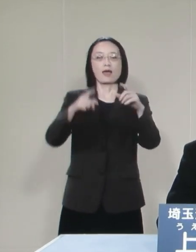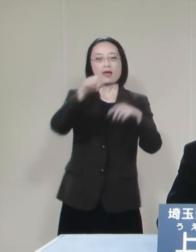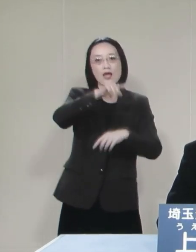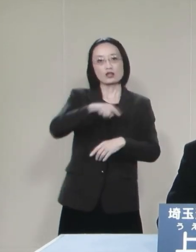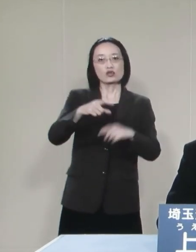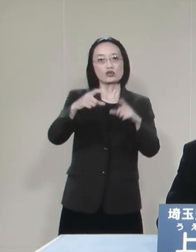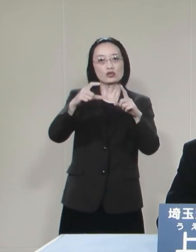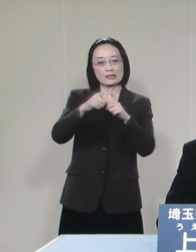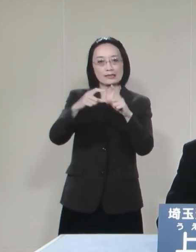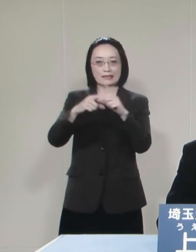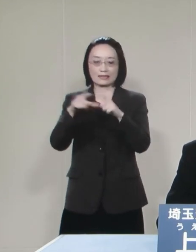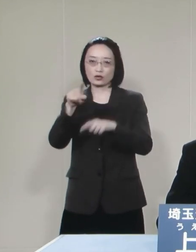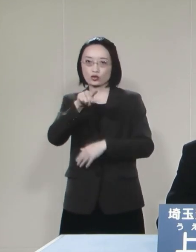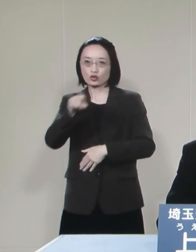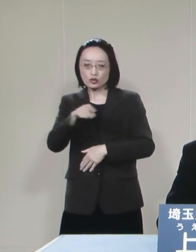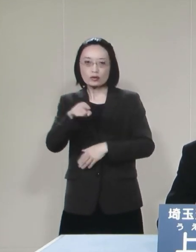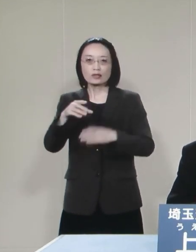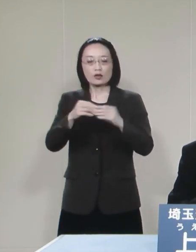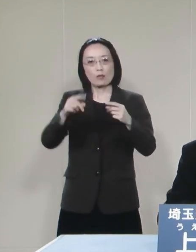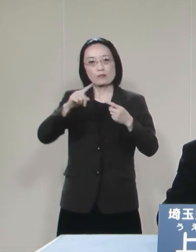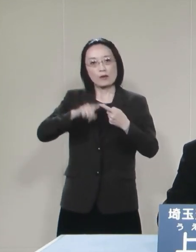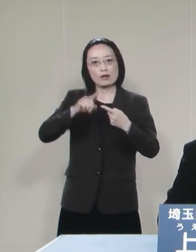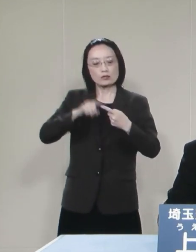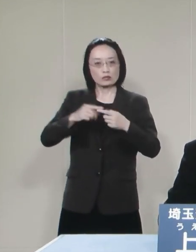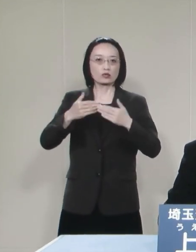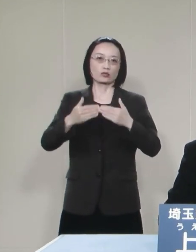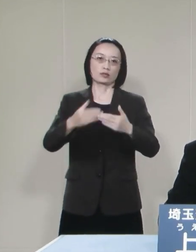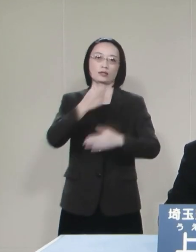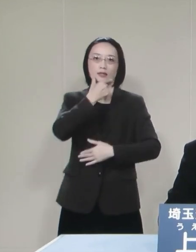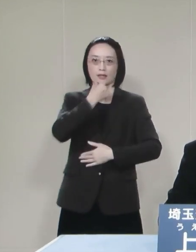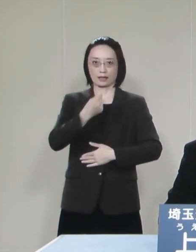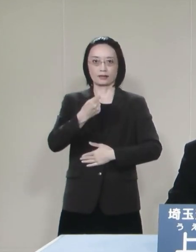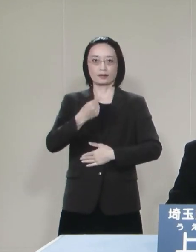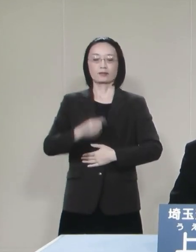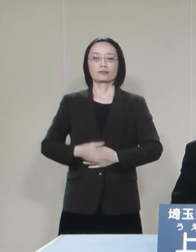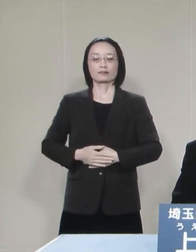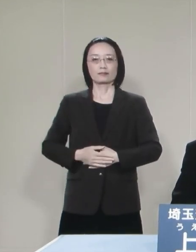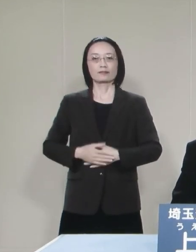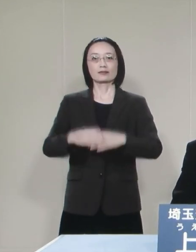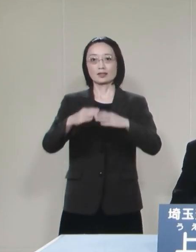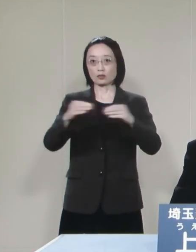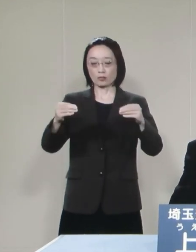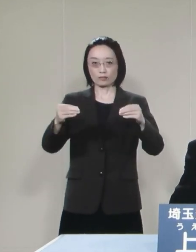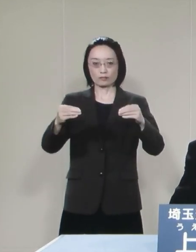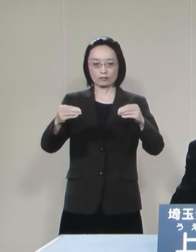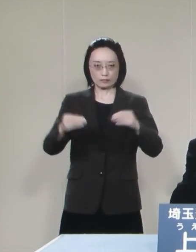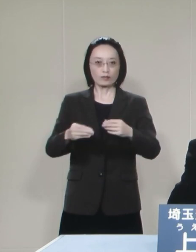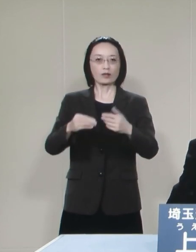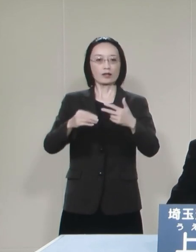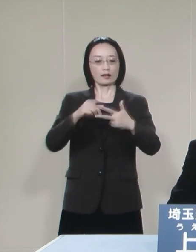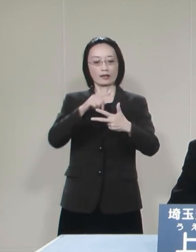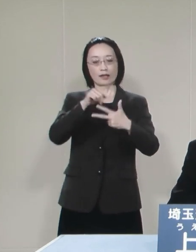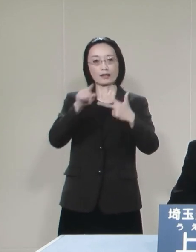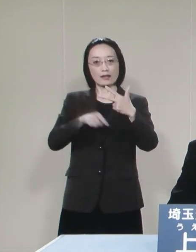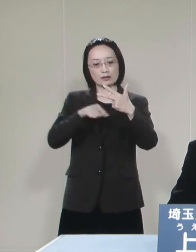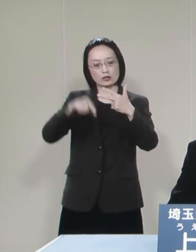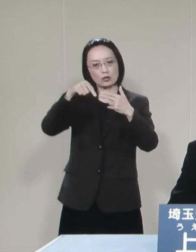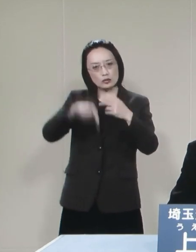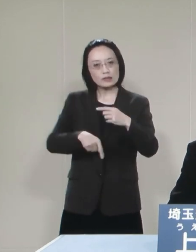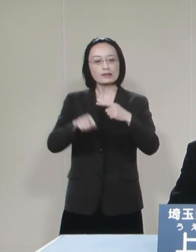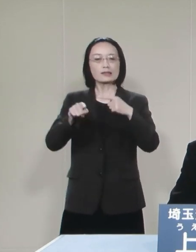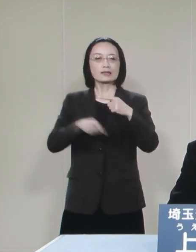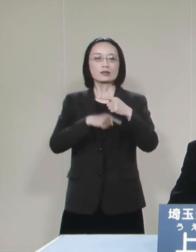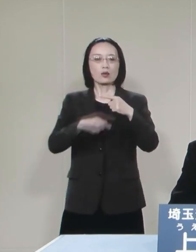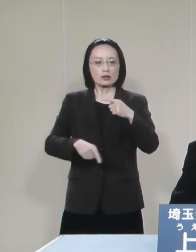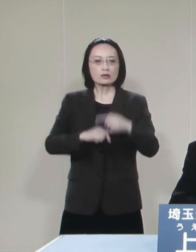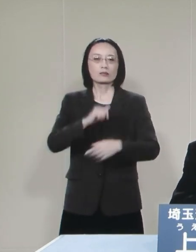SDGs の日本版を推進すべきだと思っています。日本は7人に1人の子供が貧困